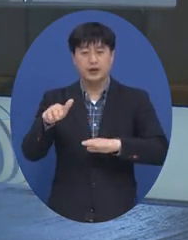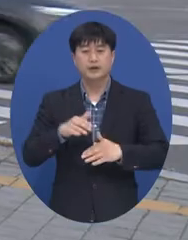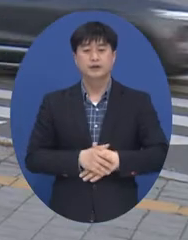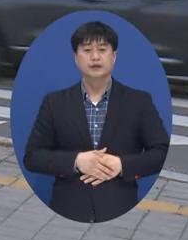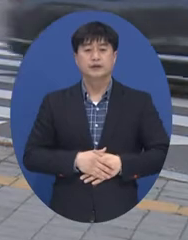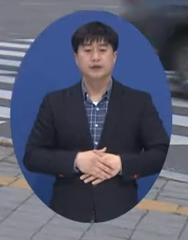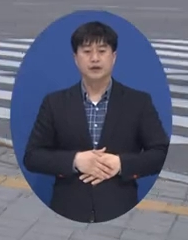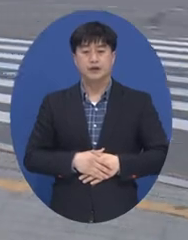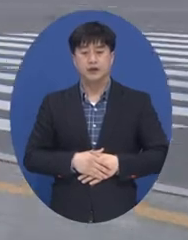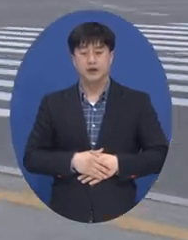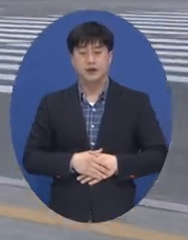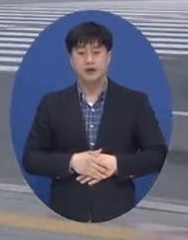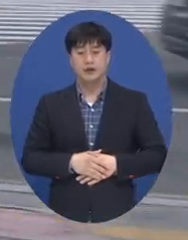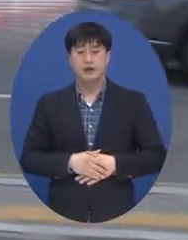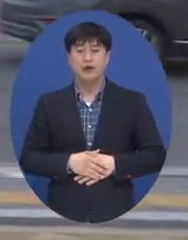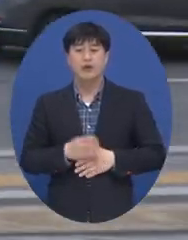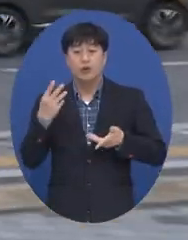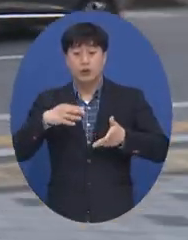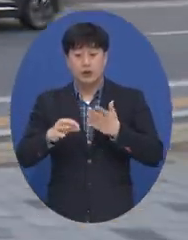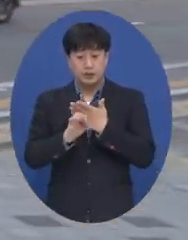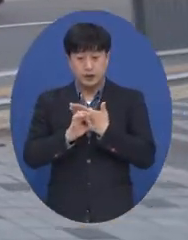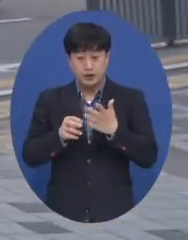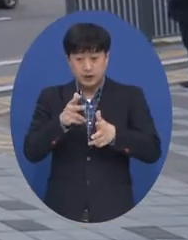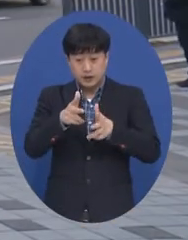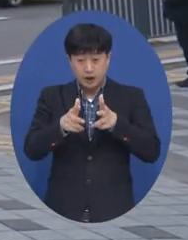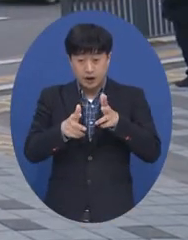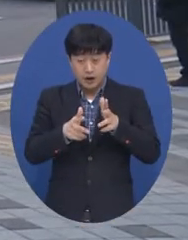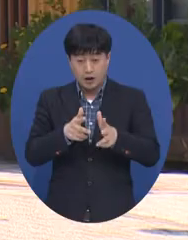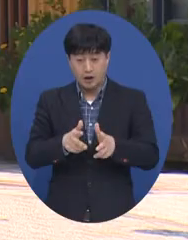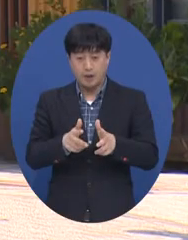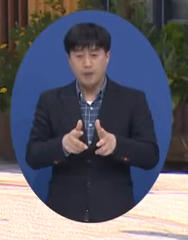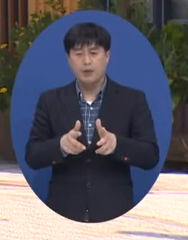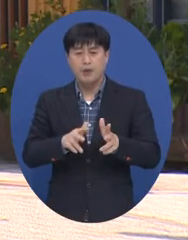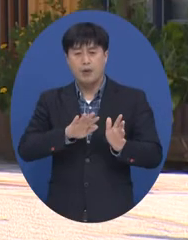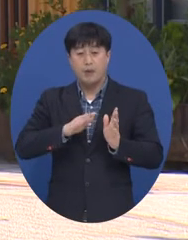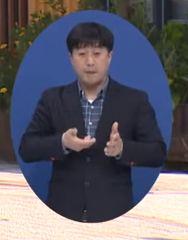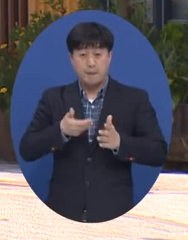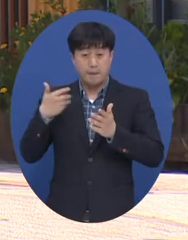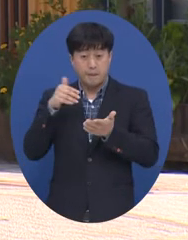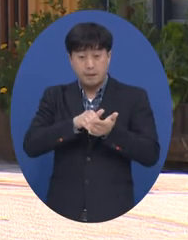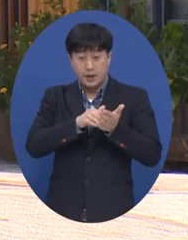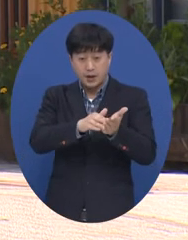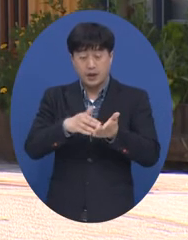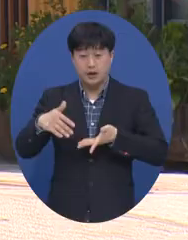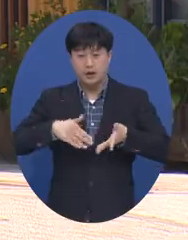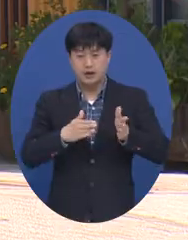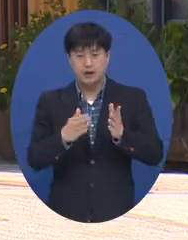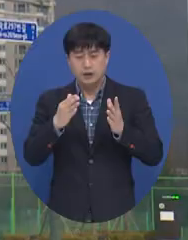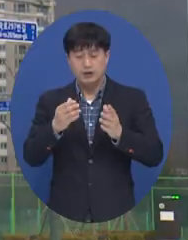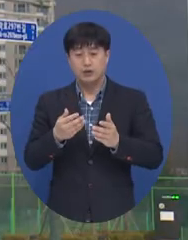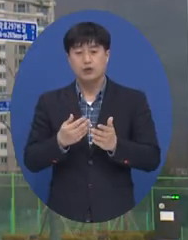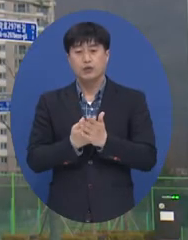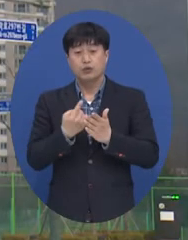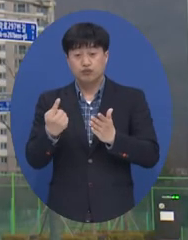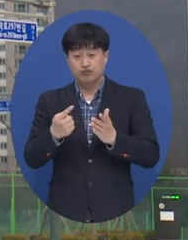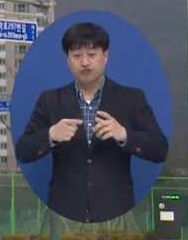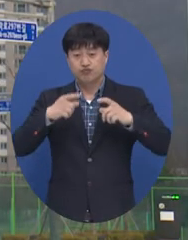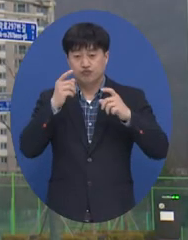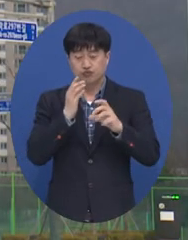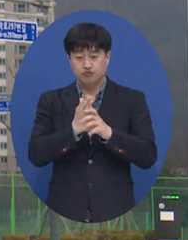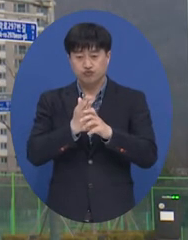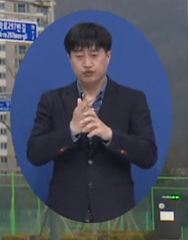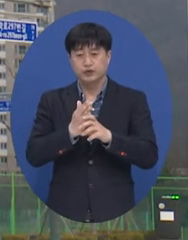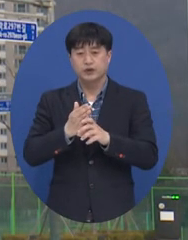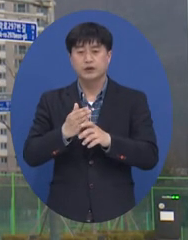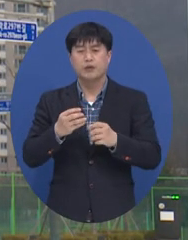예정입니다. 도는 올해 노선 입찰제 시범 사업으로 반납 폐선 4개를 포함해 소외 지역과 신도시, 중소형 택지